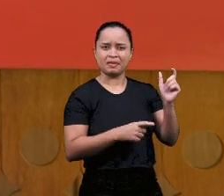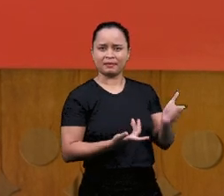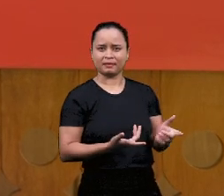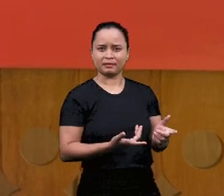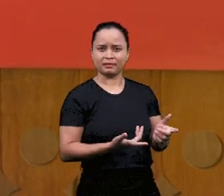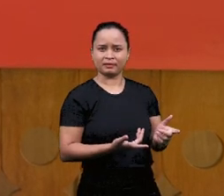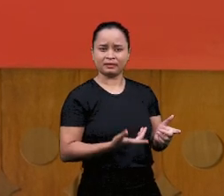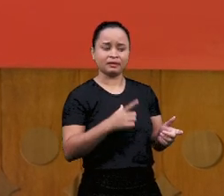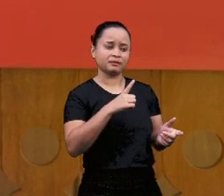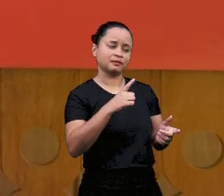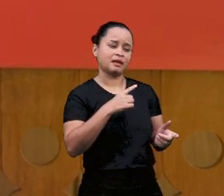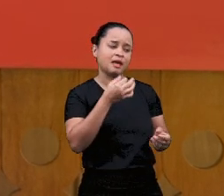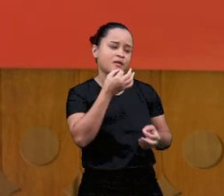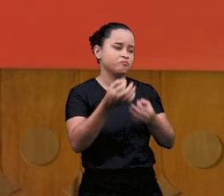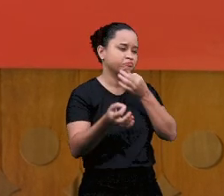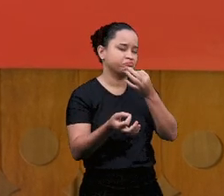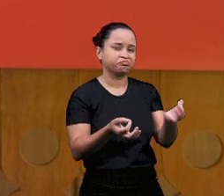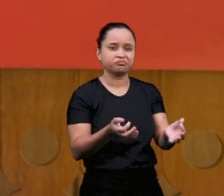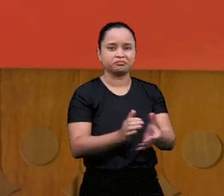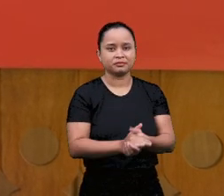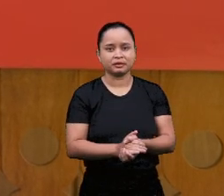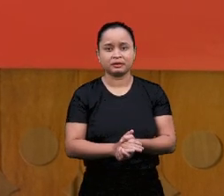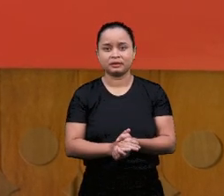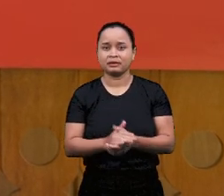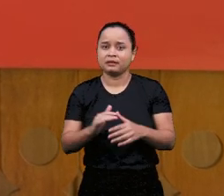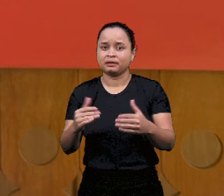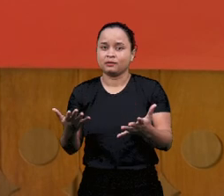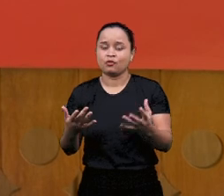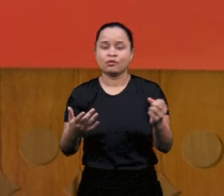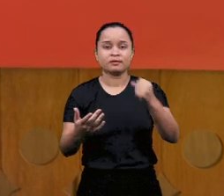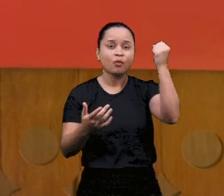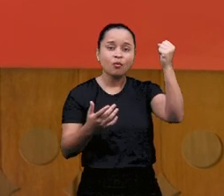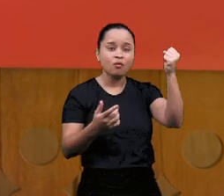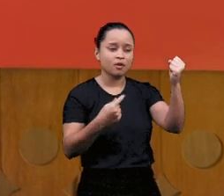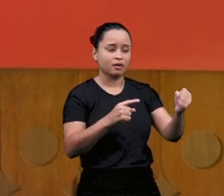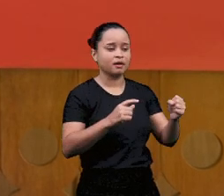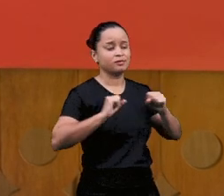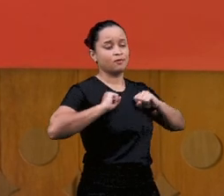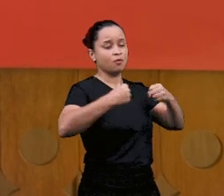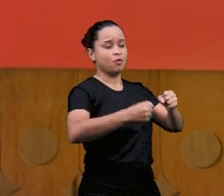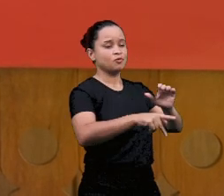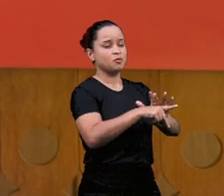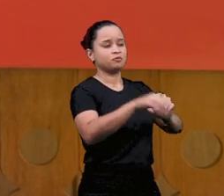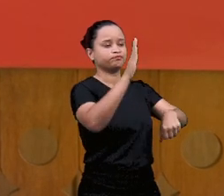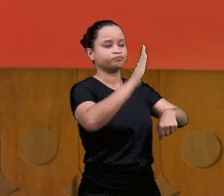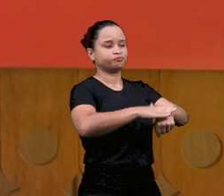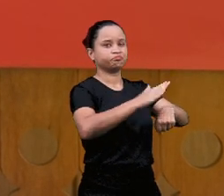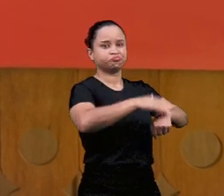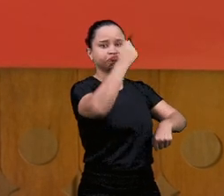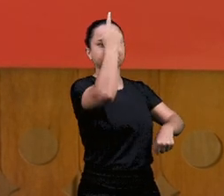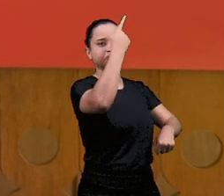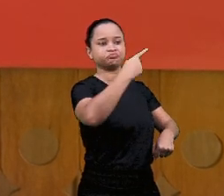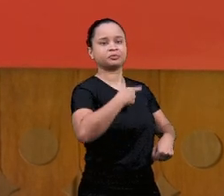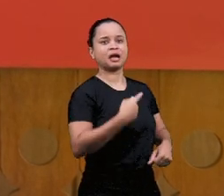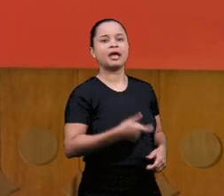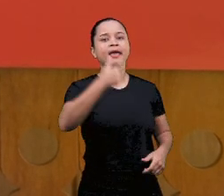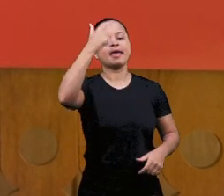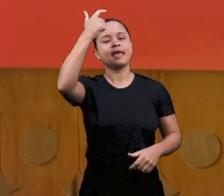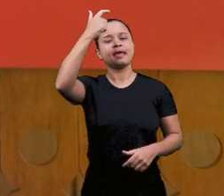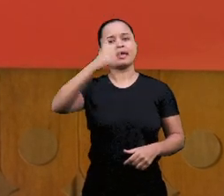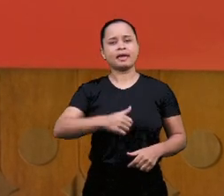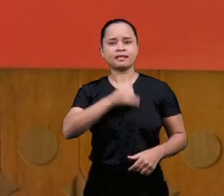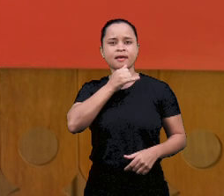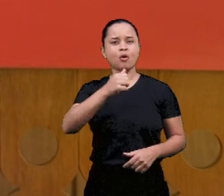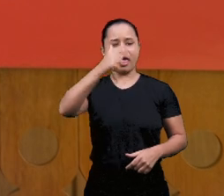Saül a fait la même chose. Et il est allé dans sa force. Parce qu'il a dit, non, je suis quelqu'un, ma profession est